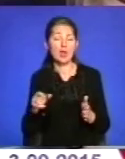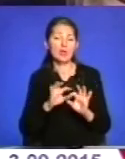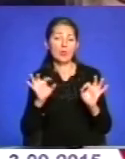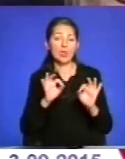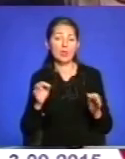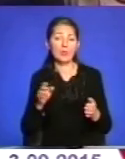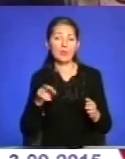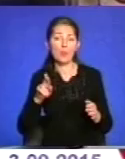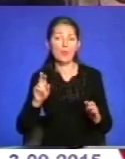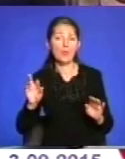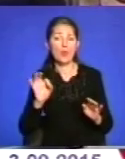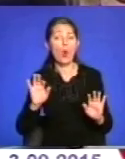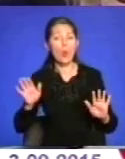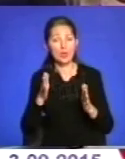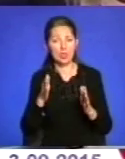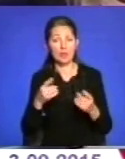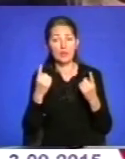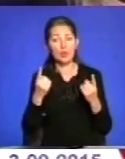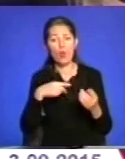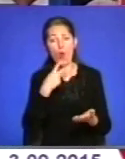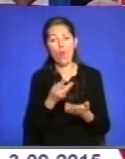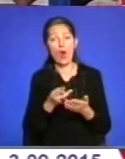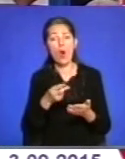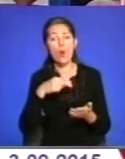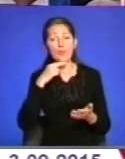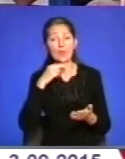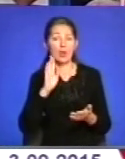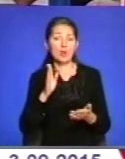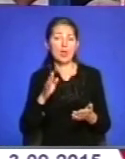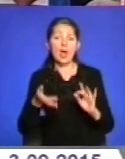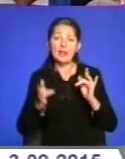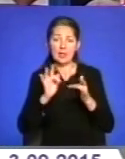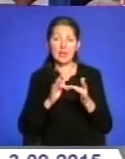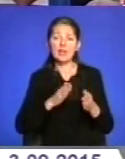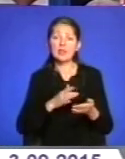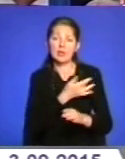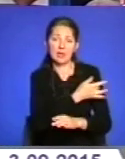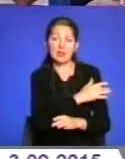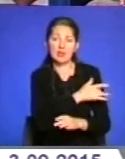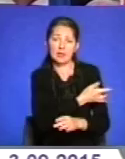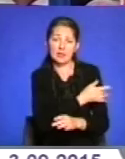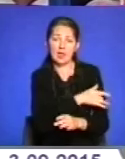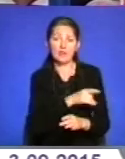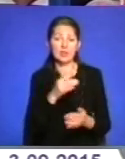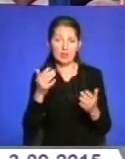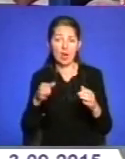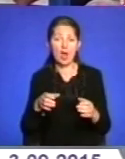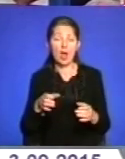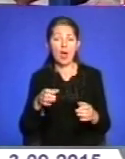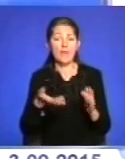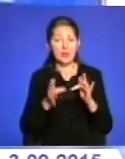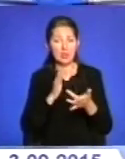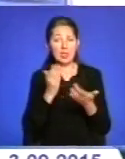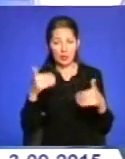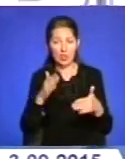увагу приділятимуть інтернет-сервісу в соціальних мережах. У Фейсбуці вже функціонує їхня група «За чесні місцеві вибори».